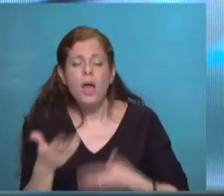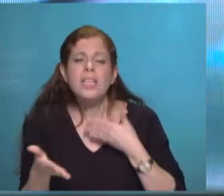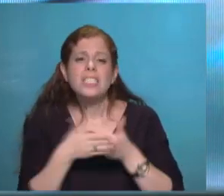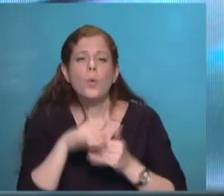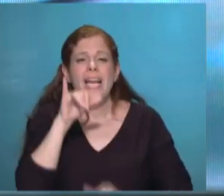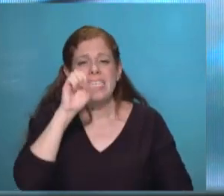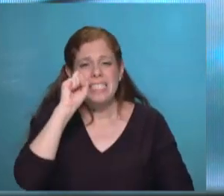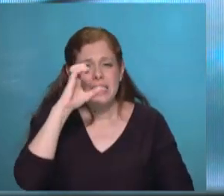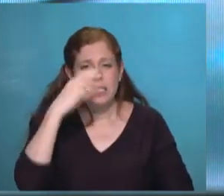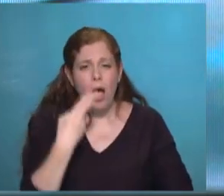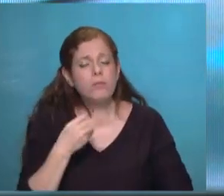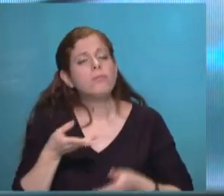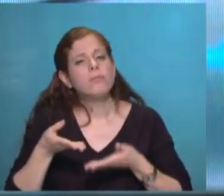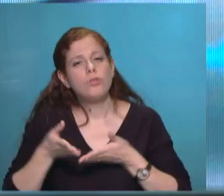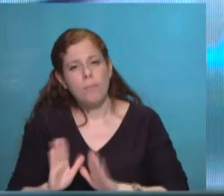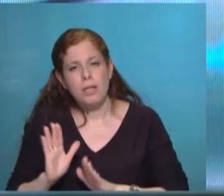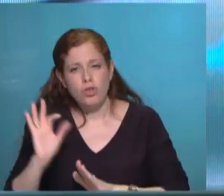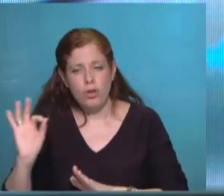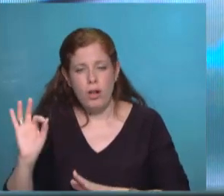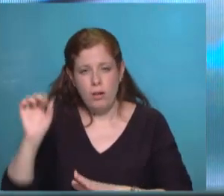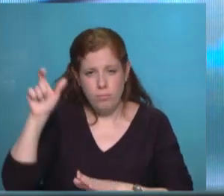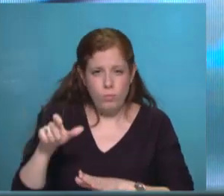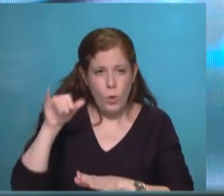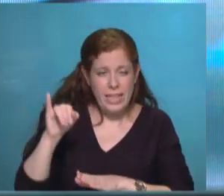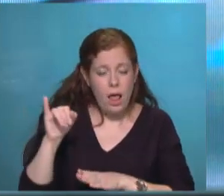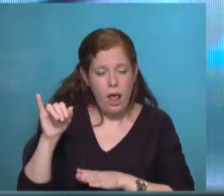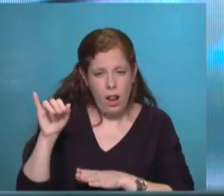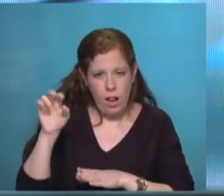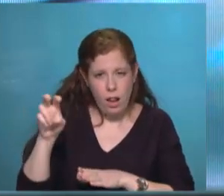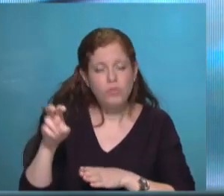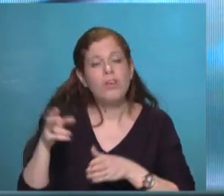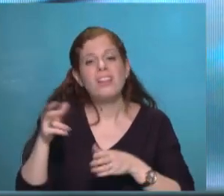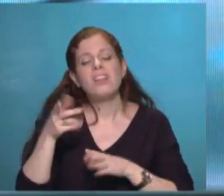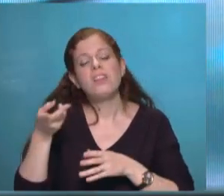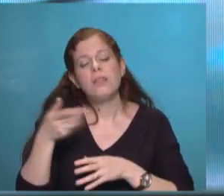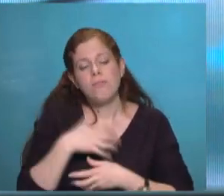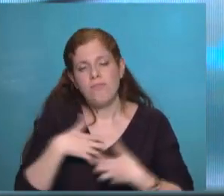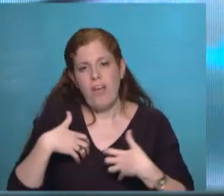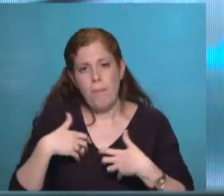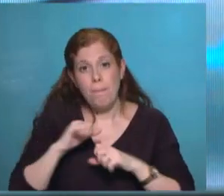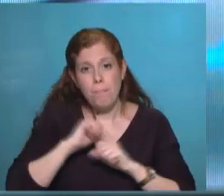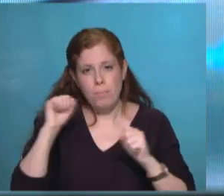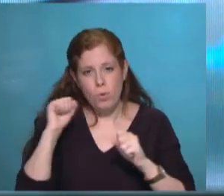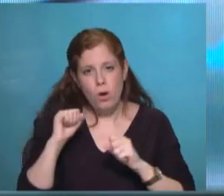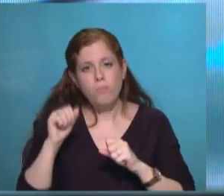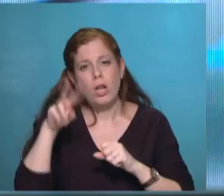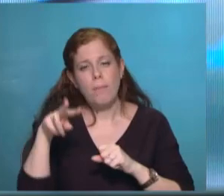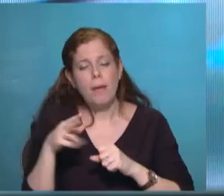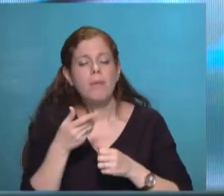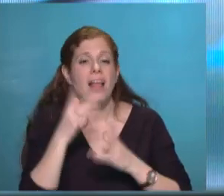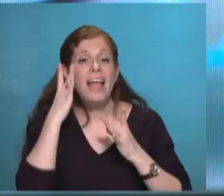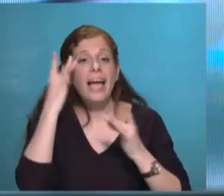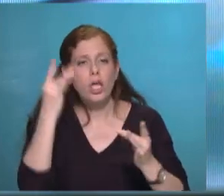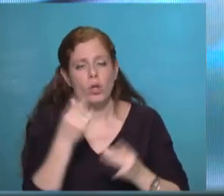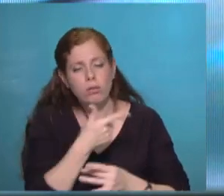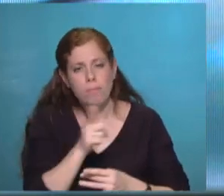של אליהו בן עמי מאותניאל, שנרצח בפיגוע ירי בשנת 2000, על הטרגדיות של משפחת מרק, בכתבה של כתבתנו